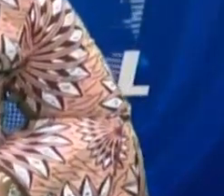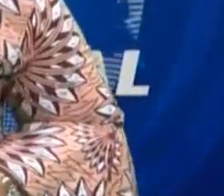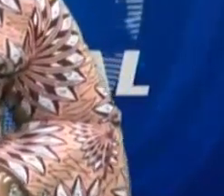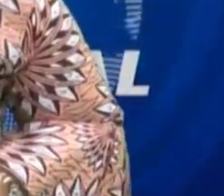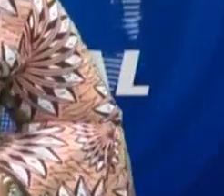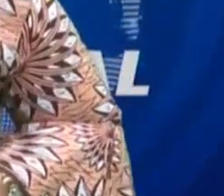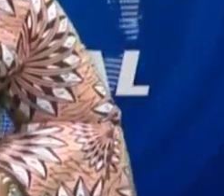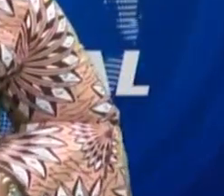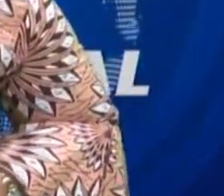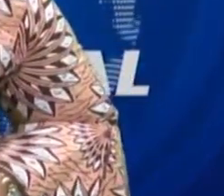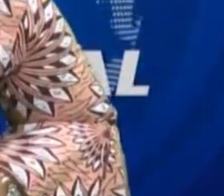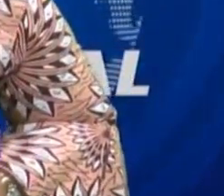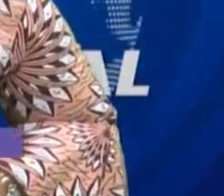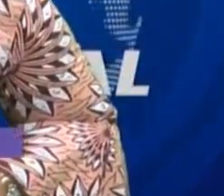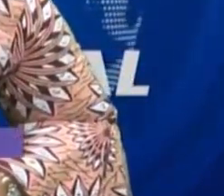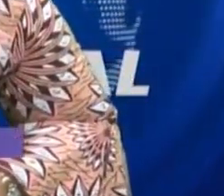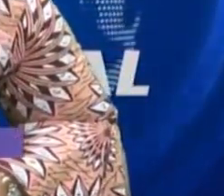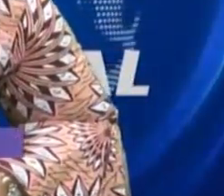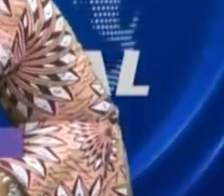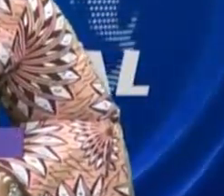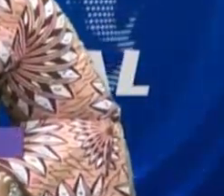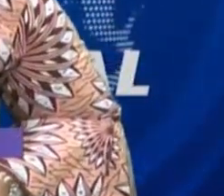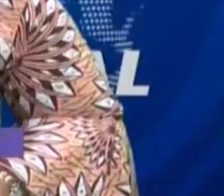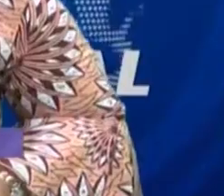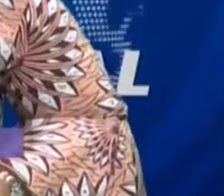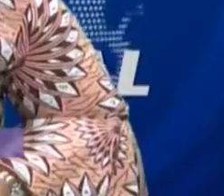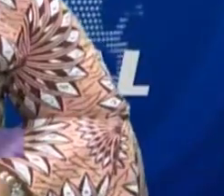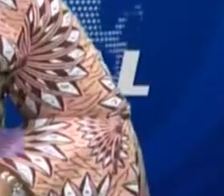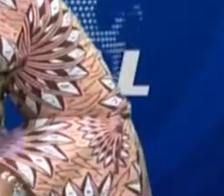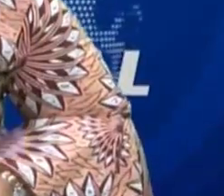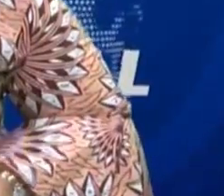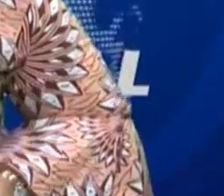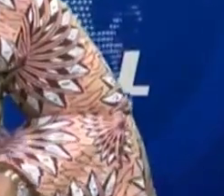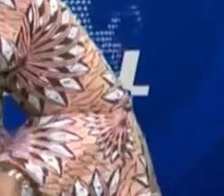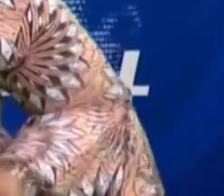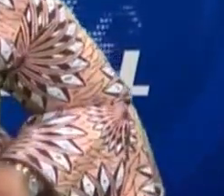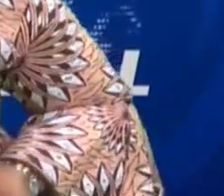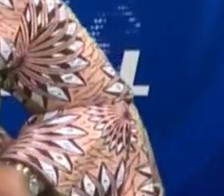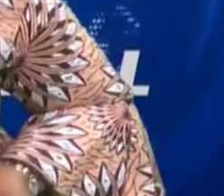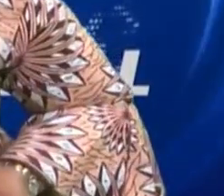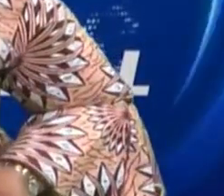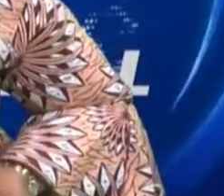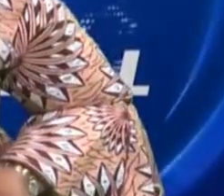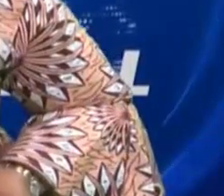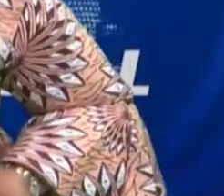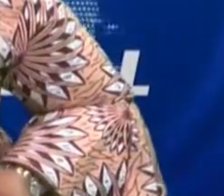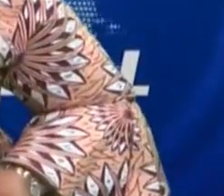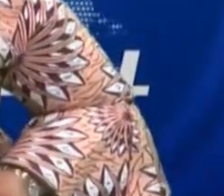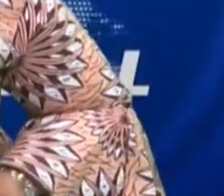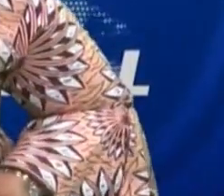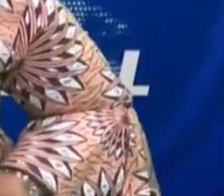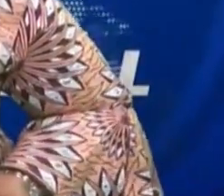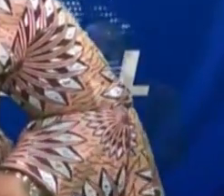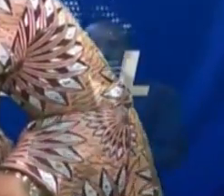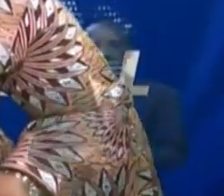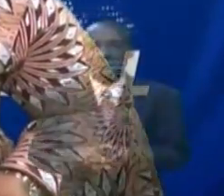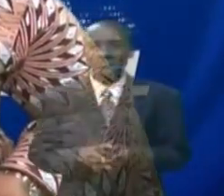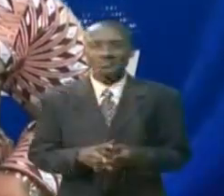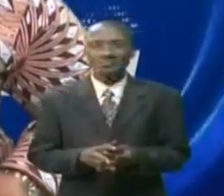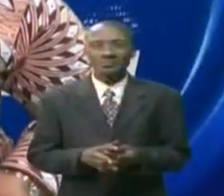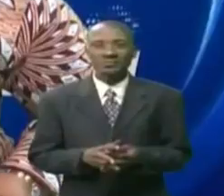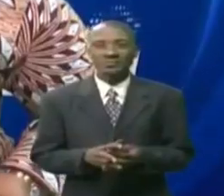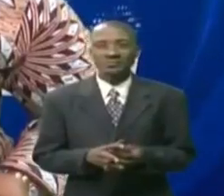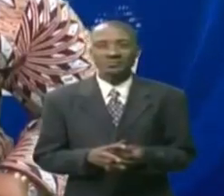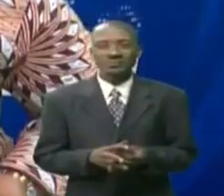Très heureuse de vous retrouver à travers cette grande édition d'informations sur la chaîne nationale. Mesdames et messieurs, bonsoir. En nouvelle, l'on